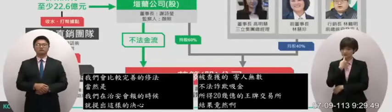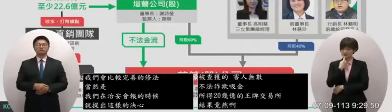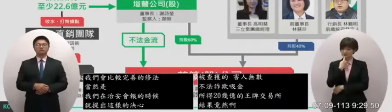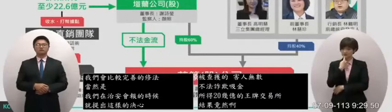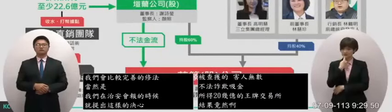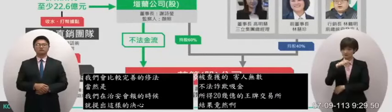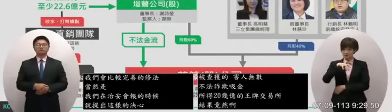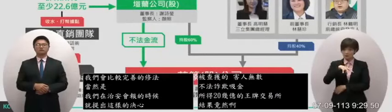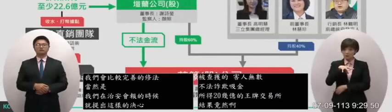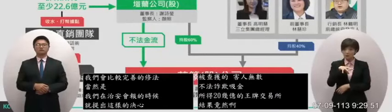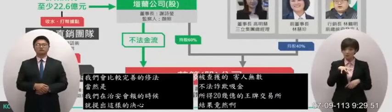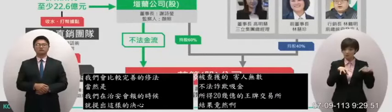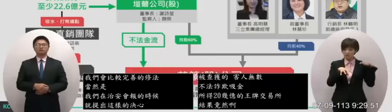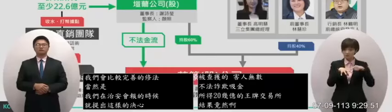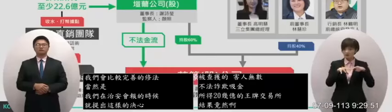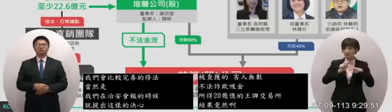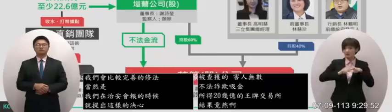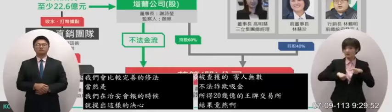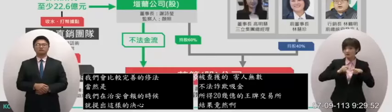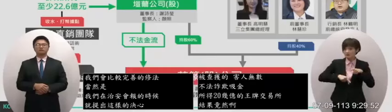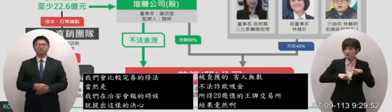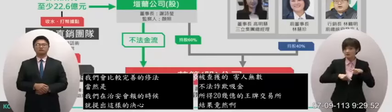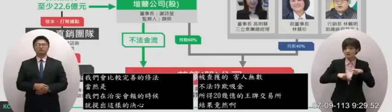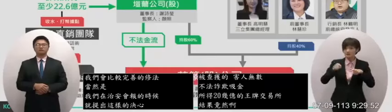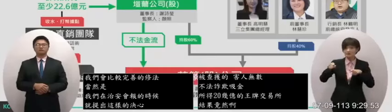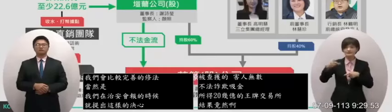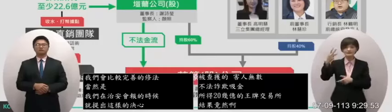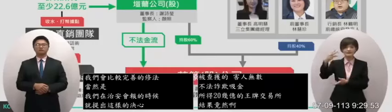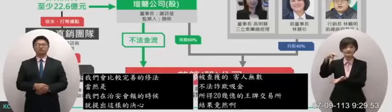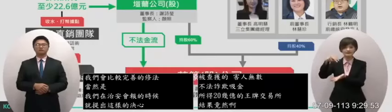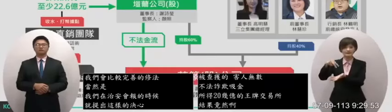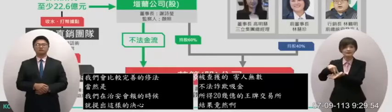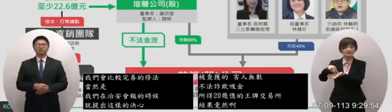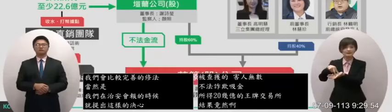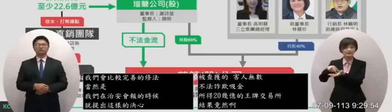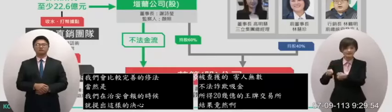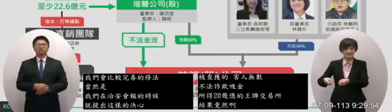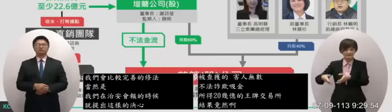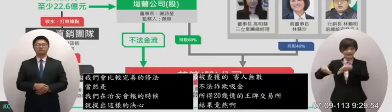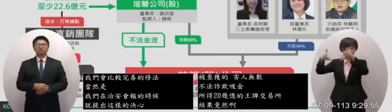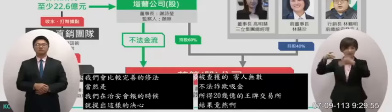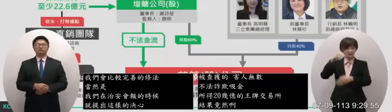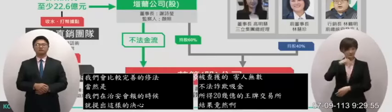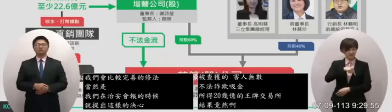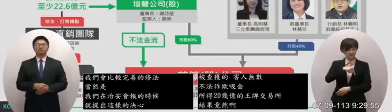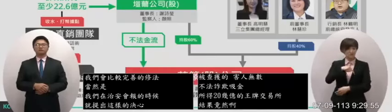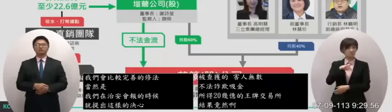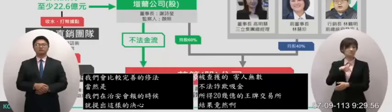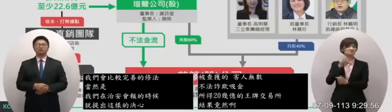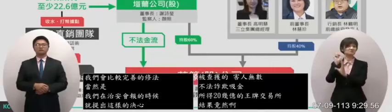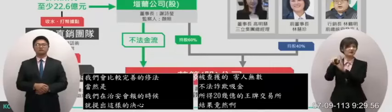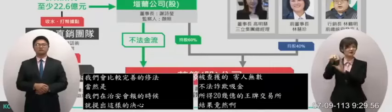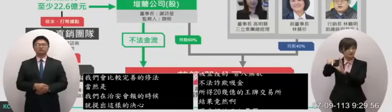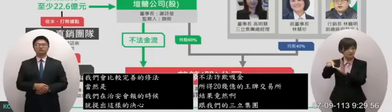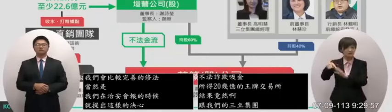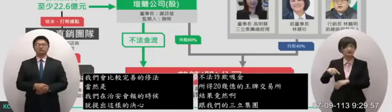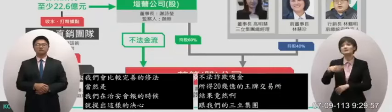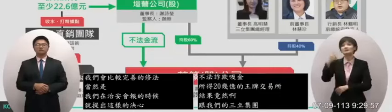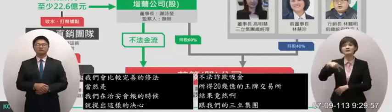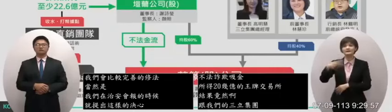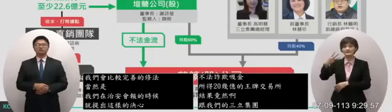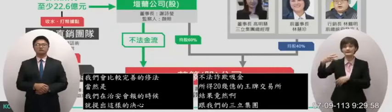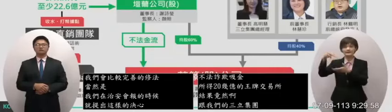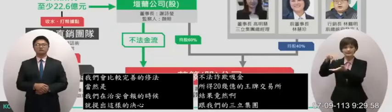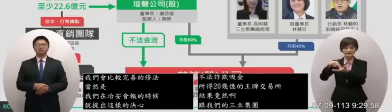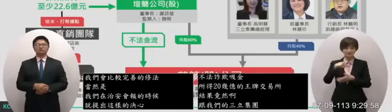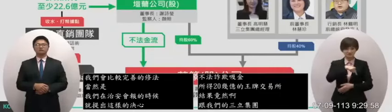司啊，不仅是设立在三立的大楼里面，甚至什么？这家公司也不只是跟三立合